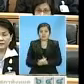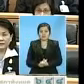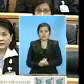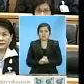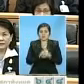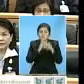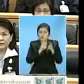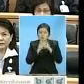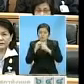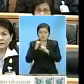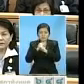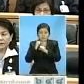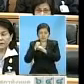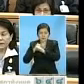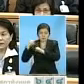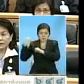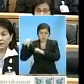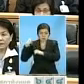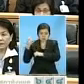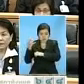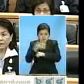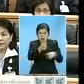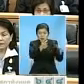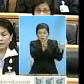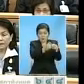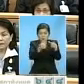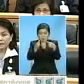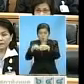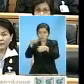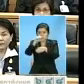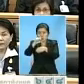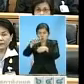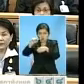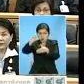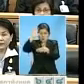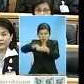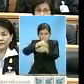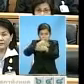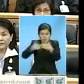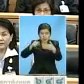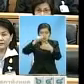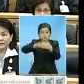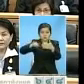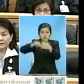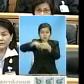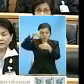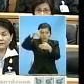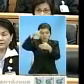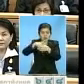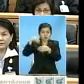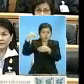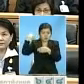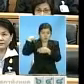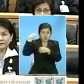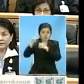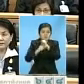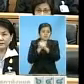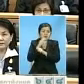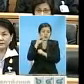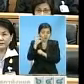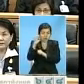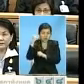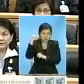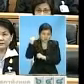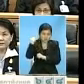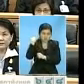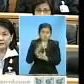รียมการทำลายพรรคการเมืองนั้นวางแผนกันถึงการเลือกตั้ง3สมัยหรือ9ปีเ